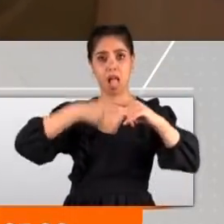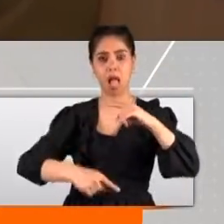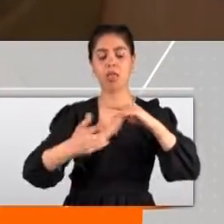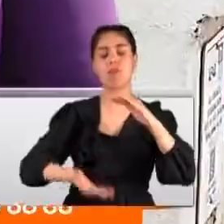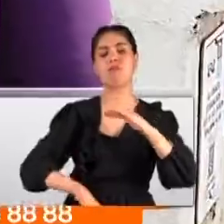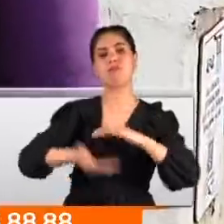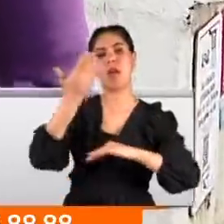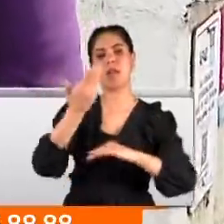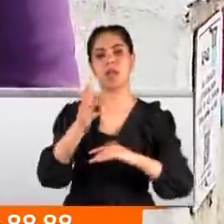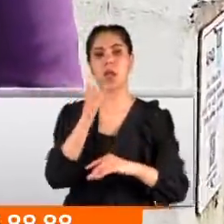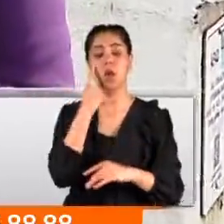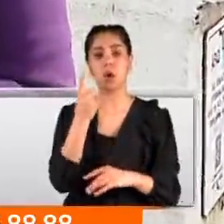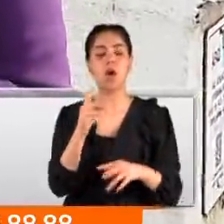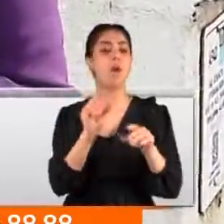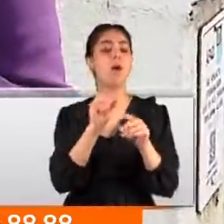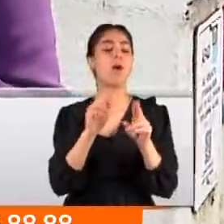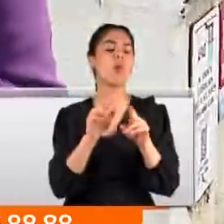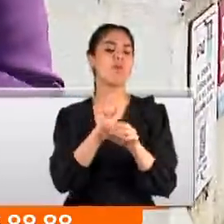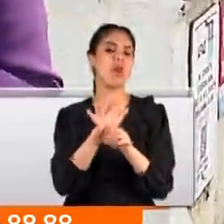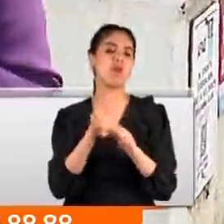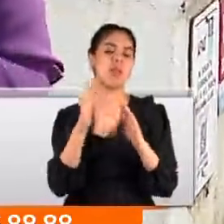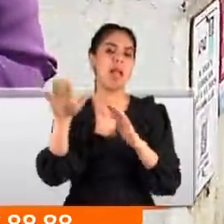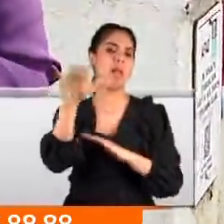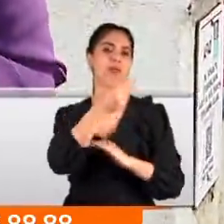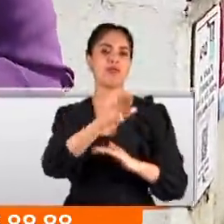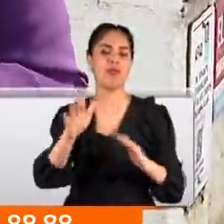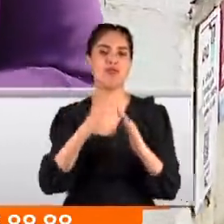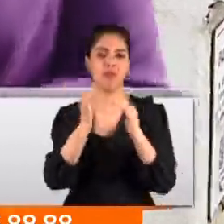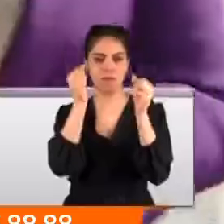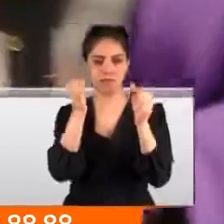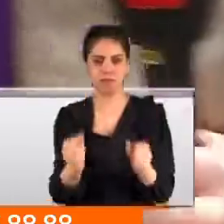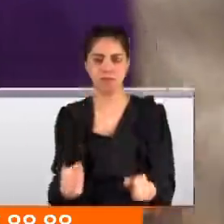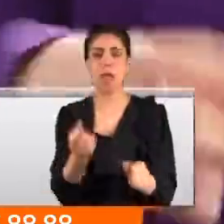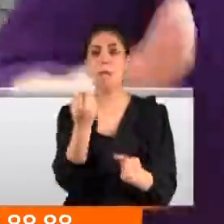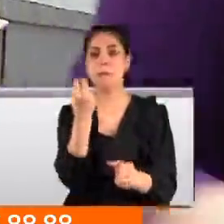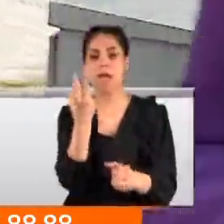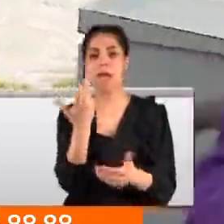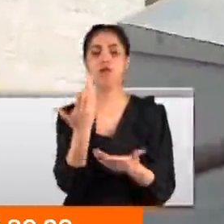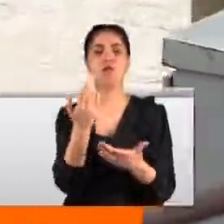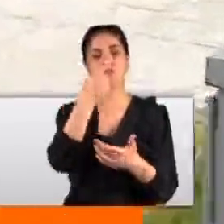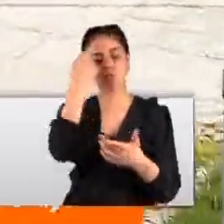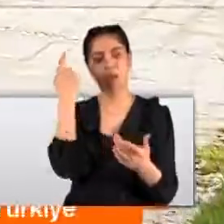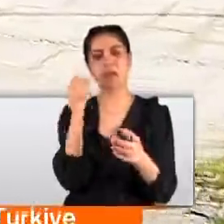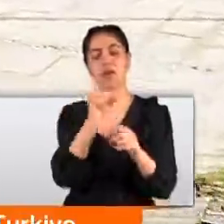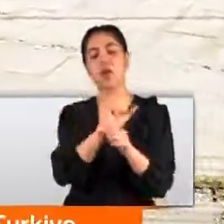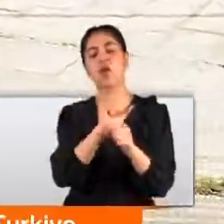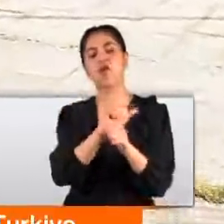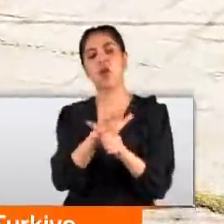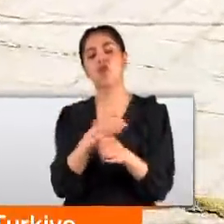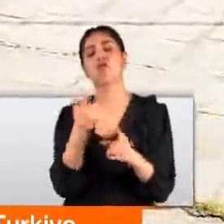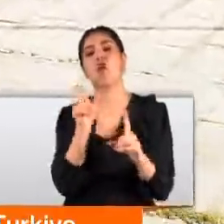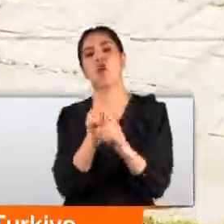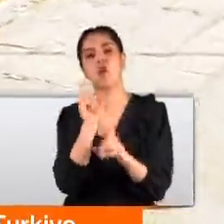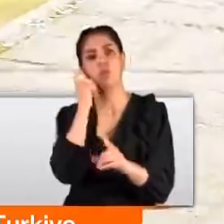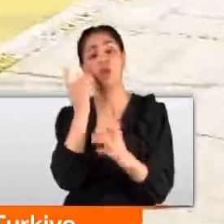kümelenmiş gibi gözüküyor. Pandemide çocuklarımız evdeydi. Onları mikroplardan, bakterilerden, belki de Covid'den koruduğumuzu